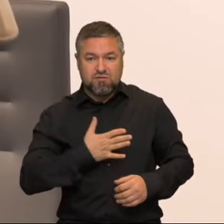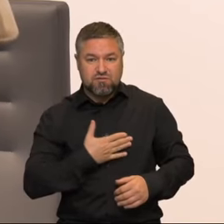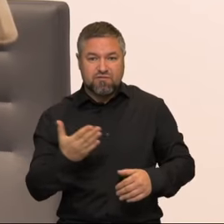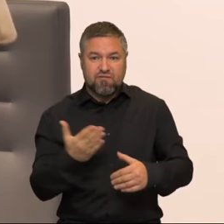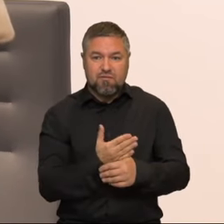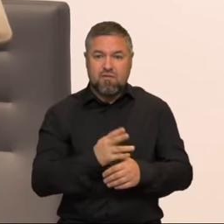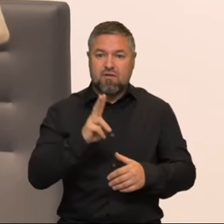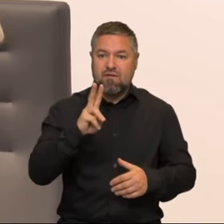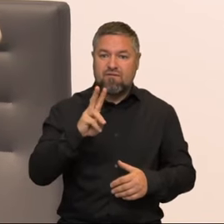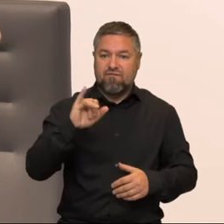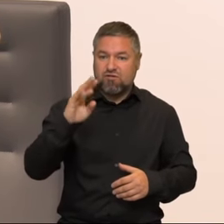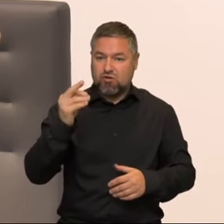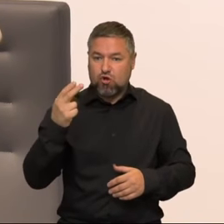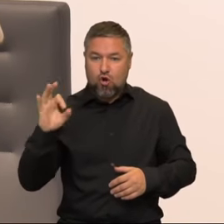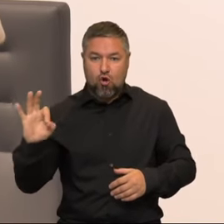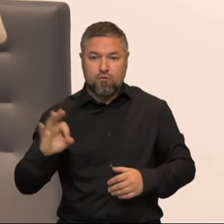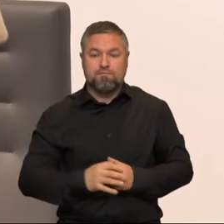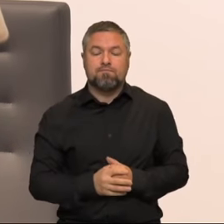Witko.